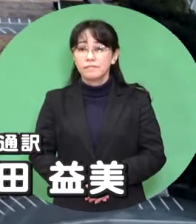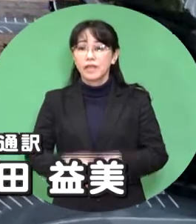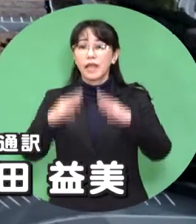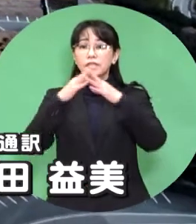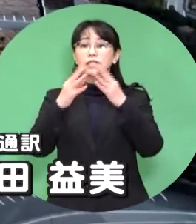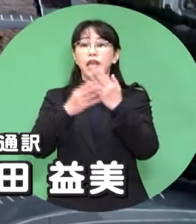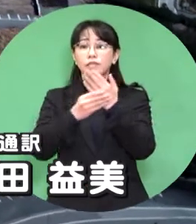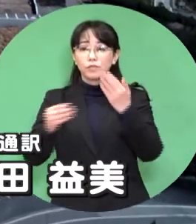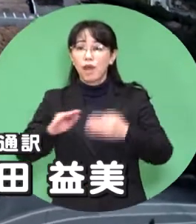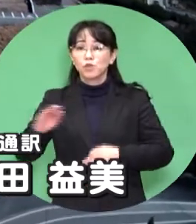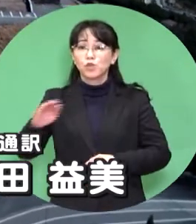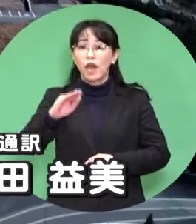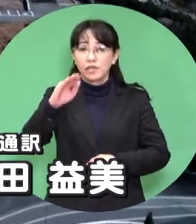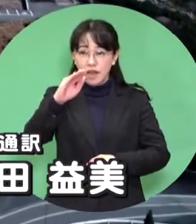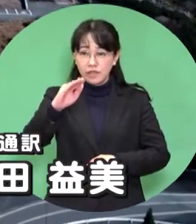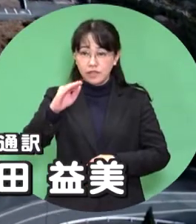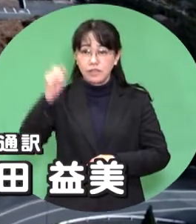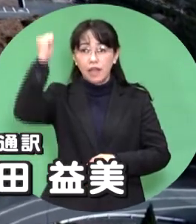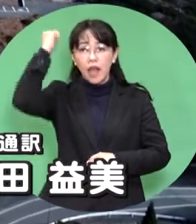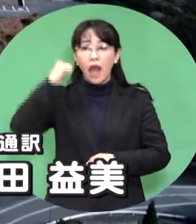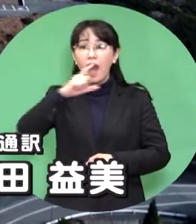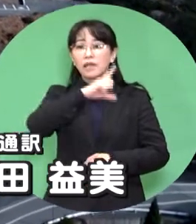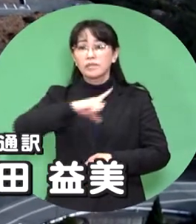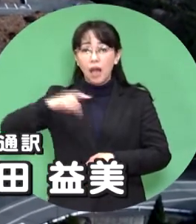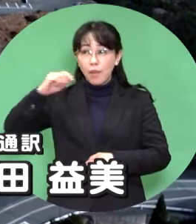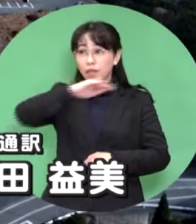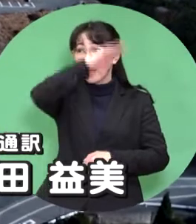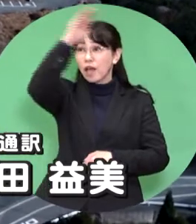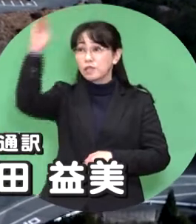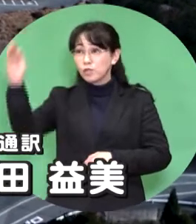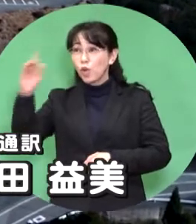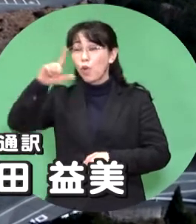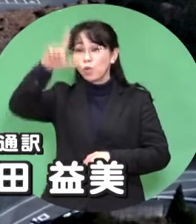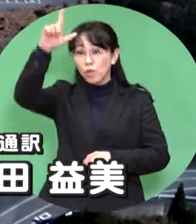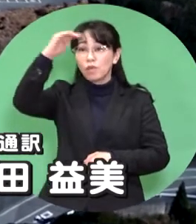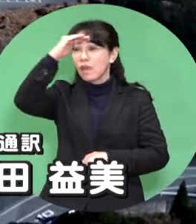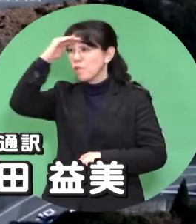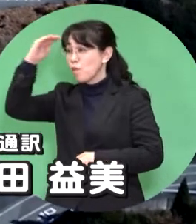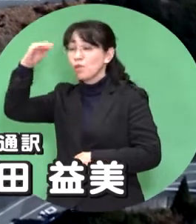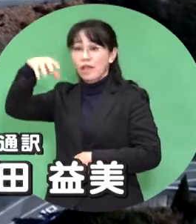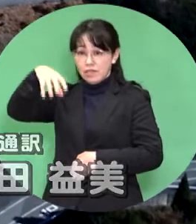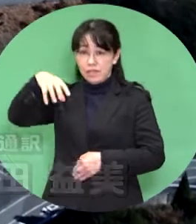伊勢志摩スカイライン浅間山頂展望台。